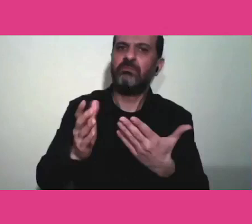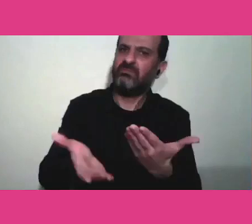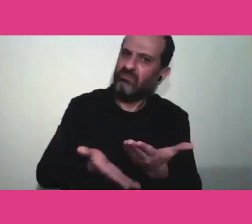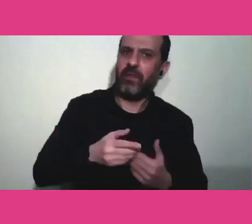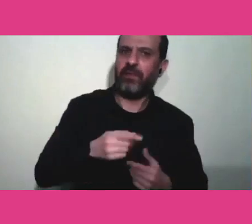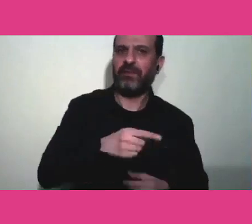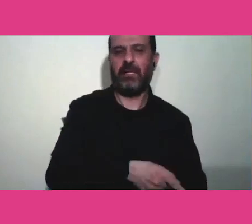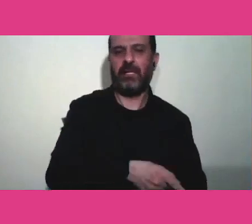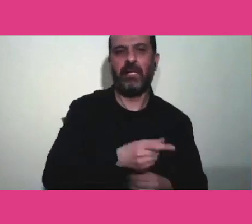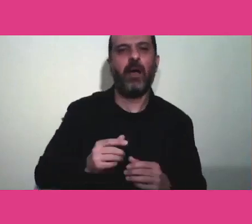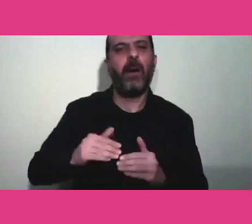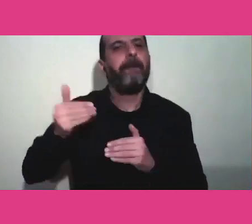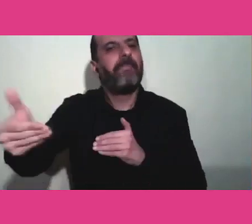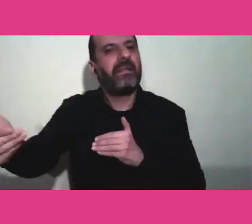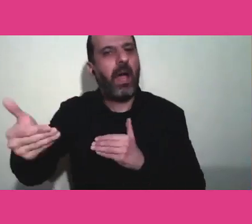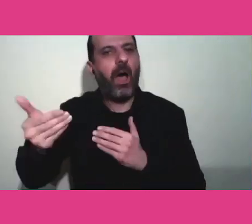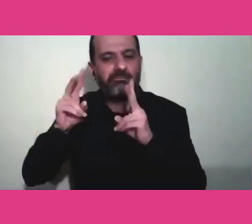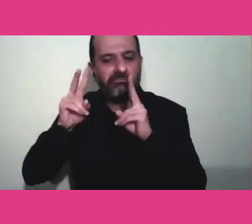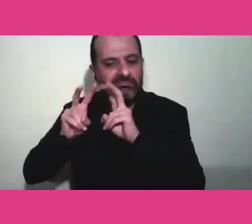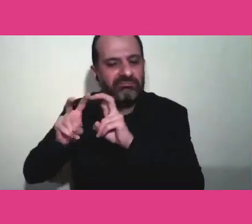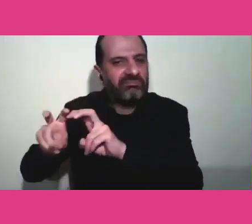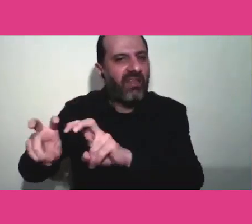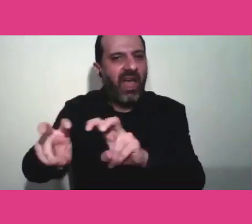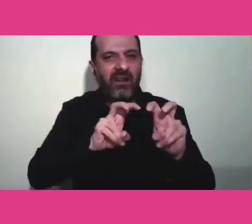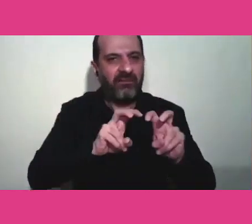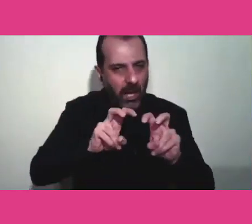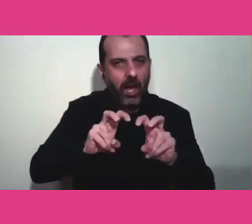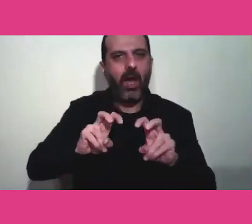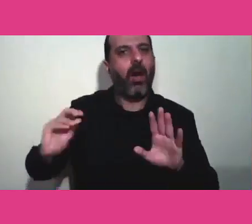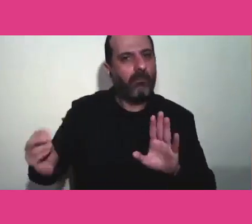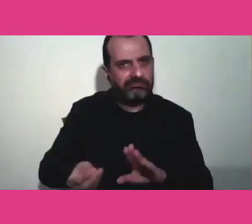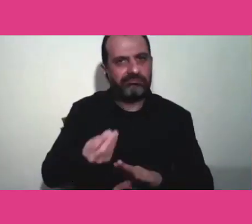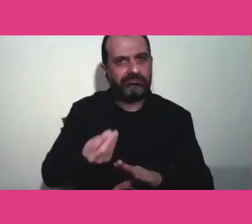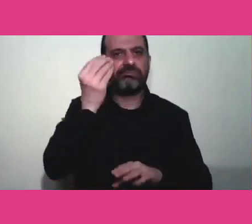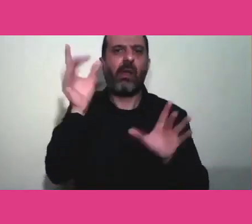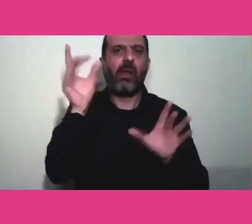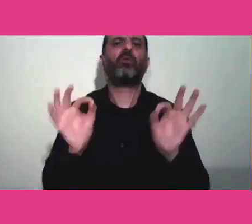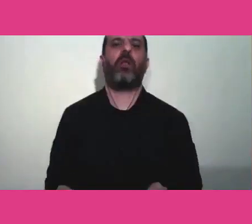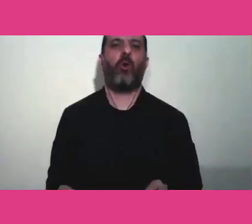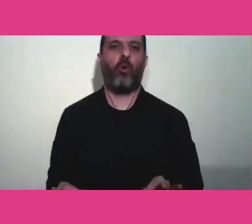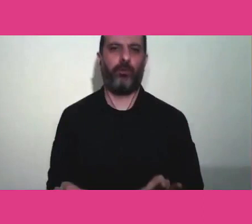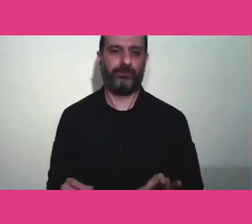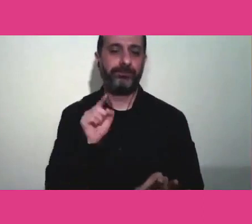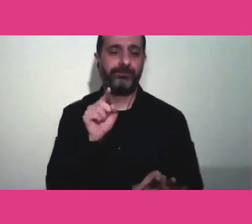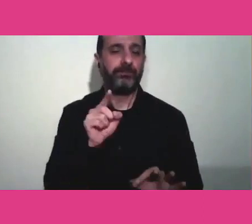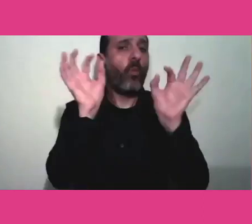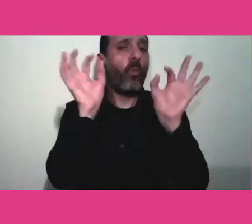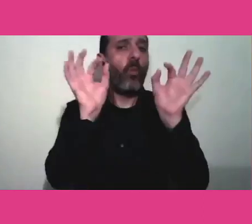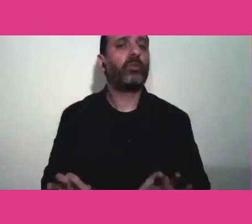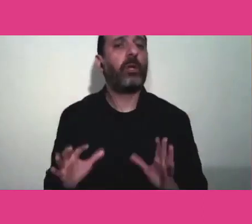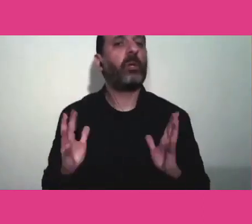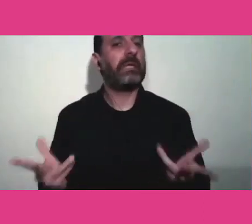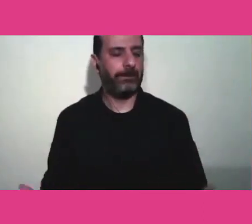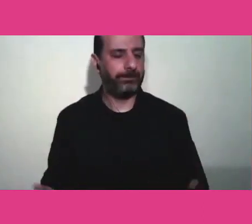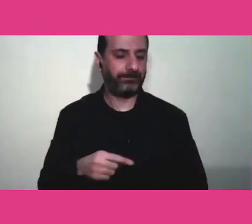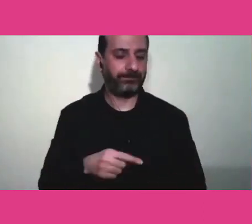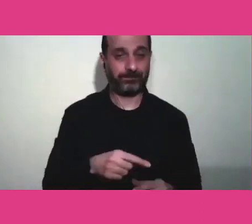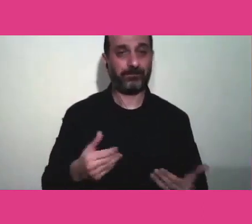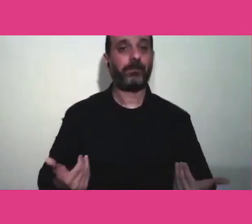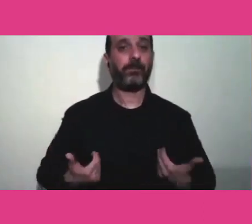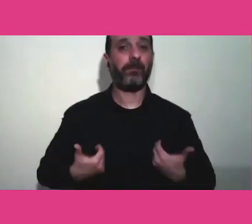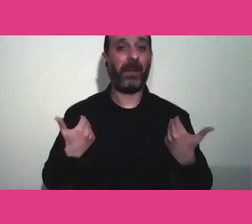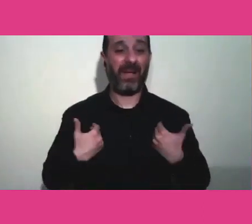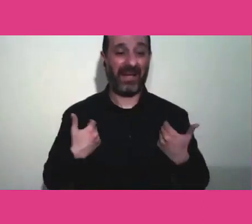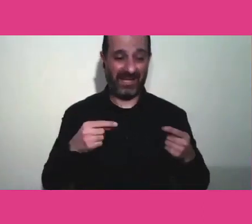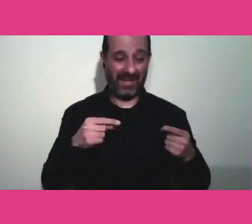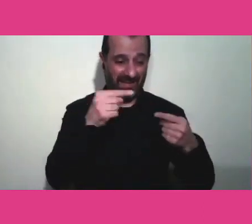δεδομένα παρουσιάστηκε ένα μοντέλο το οποίο κατέληξε στο γεγονός ότι τα ωφέλη των παιχνιδιών είναι πάρα